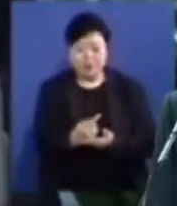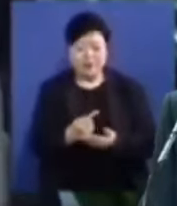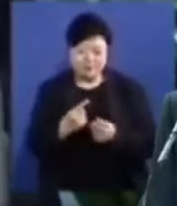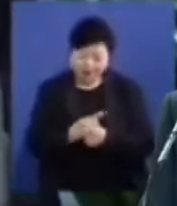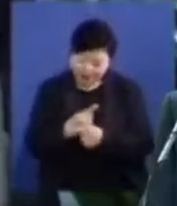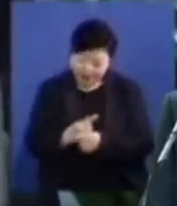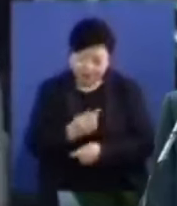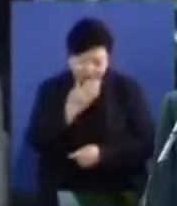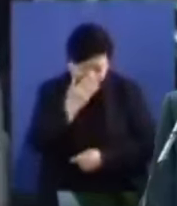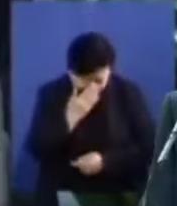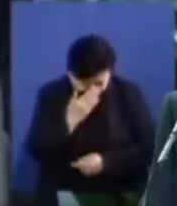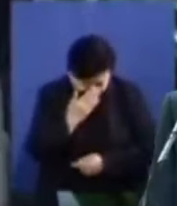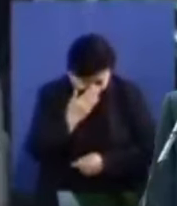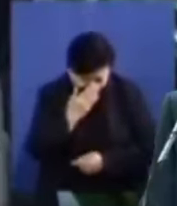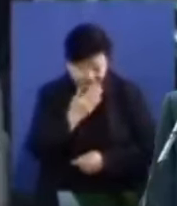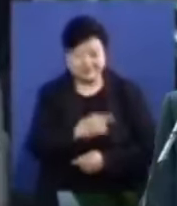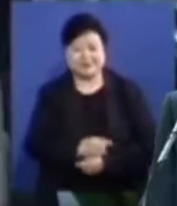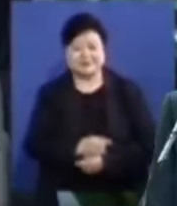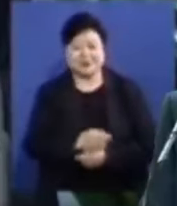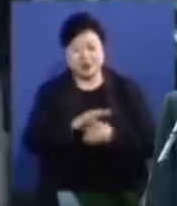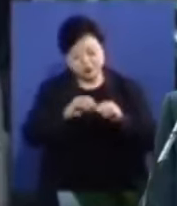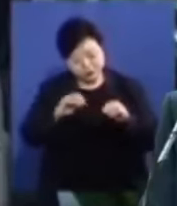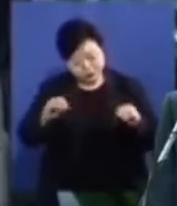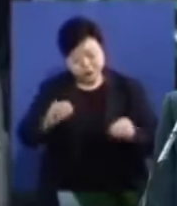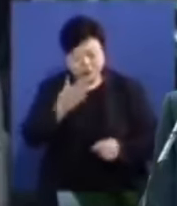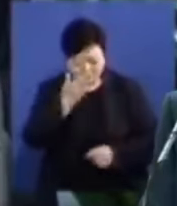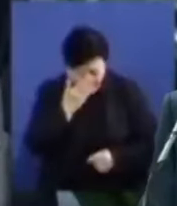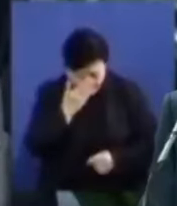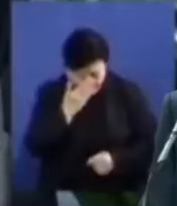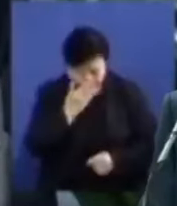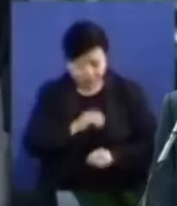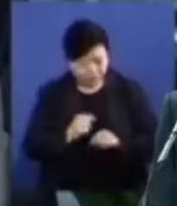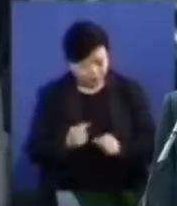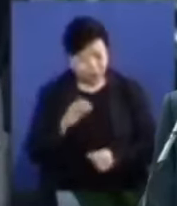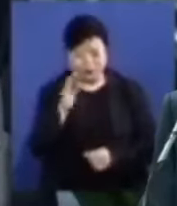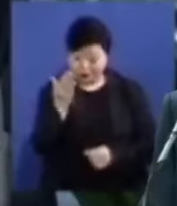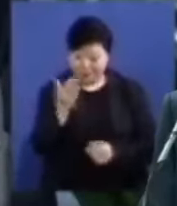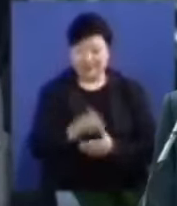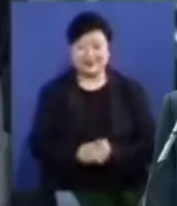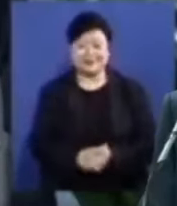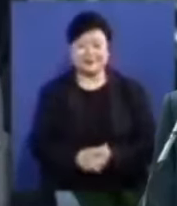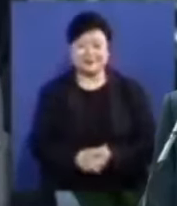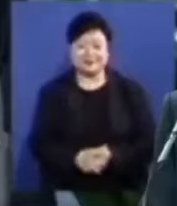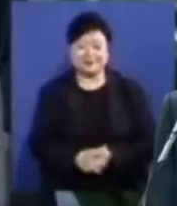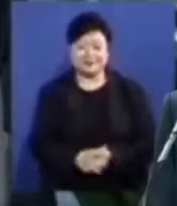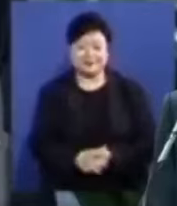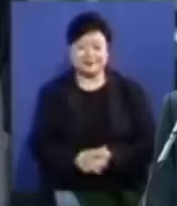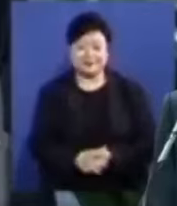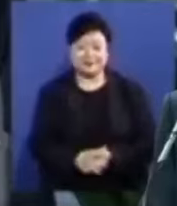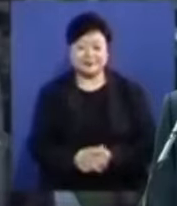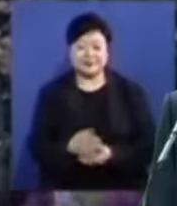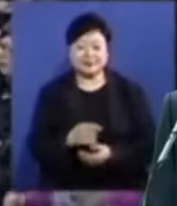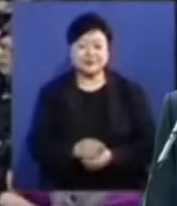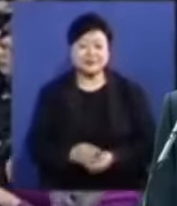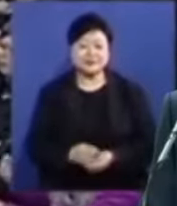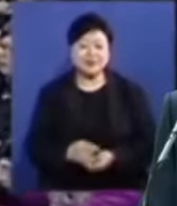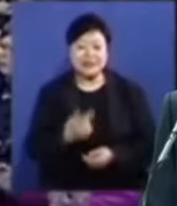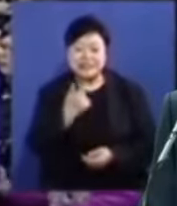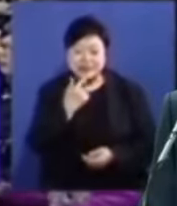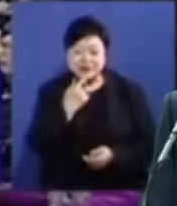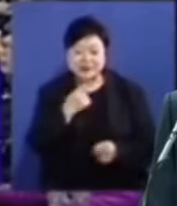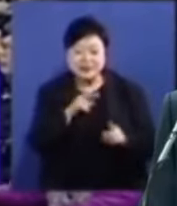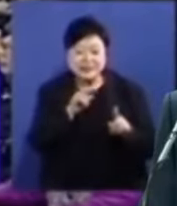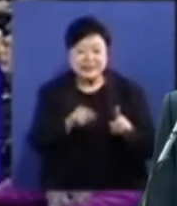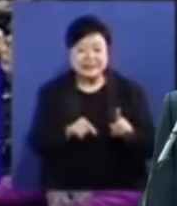깨어지고 완악한 마음이 부드러워지고 겸손해지고 순종하게 되는 것입니다. 야고보서 1장 2절로 4절에 내